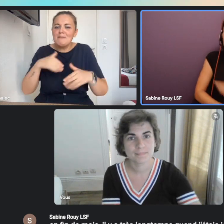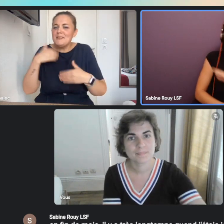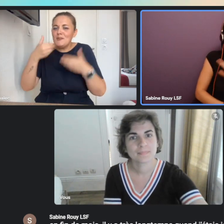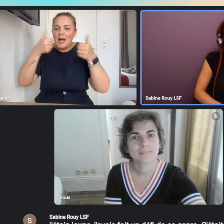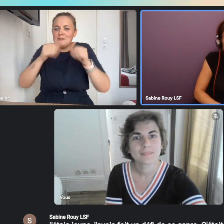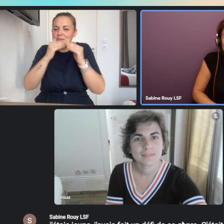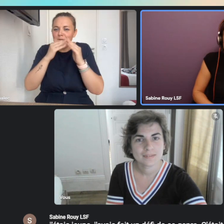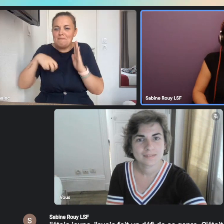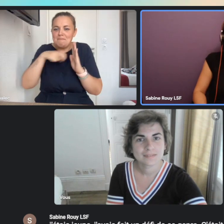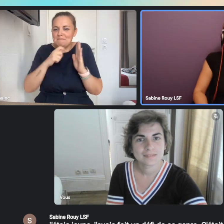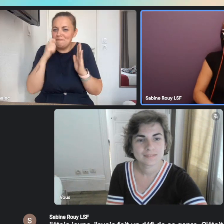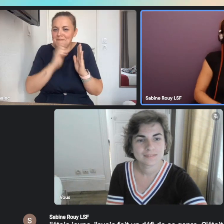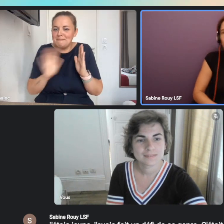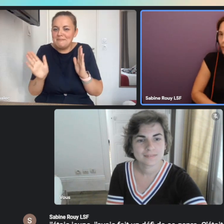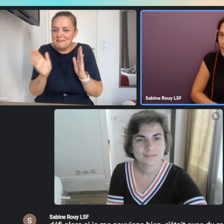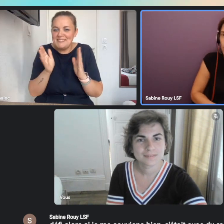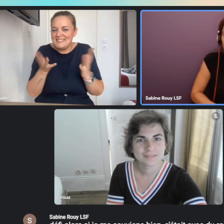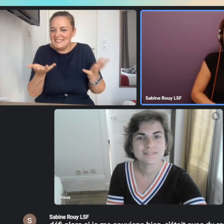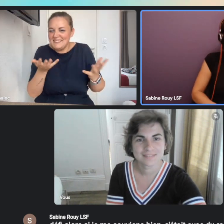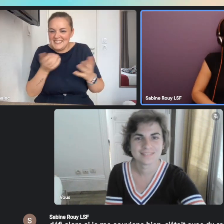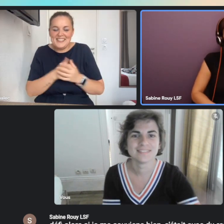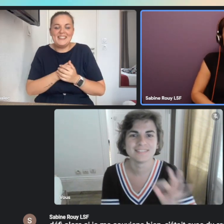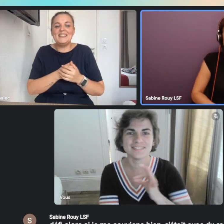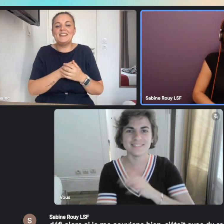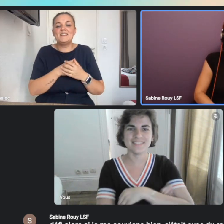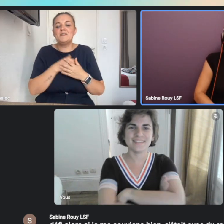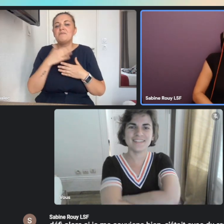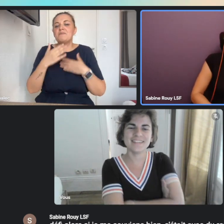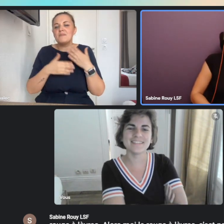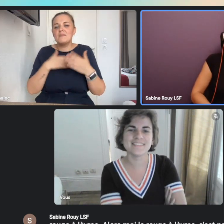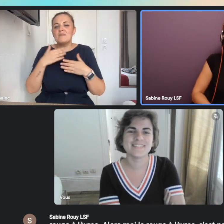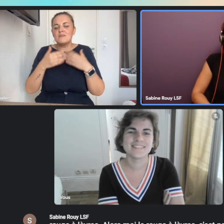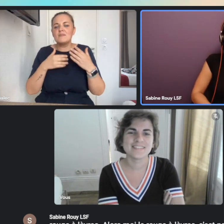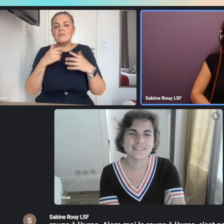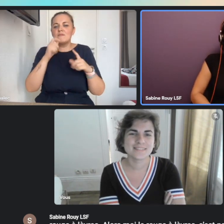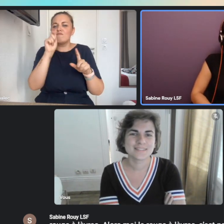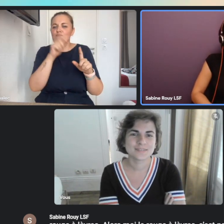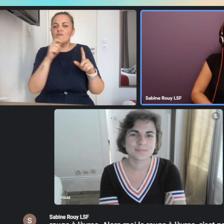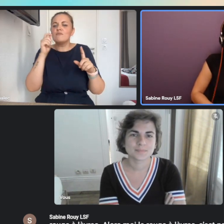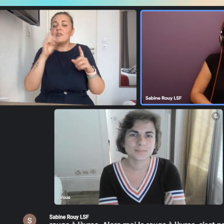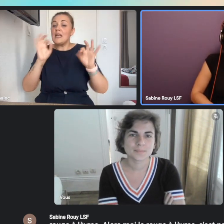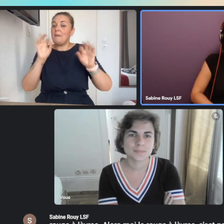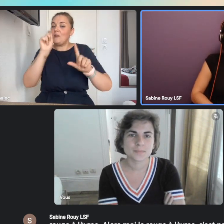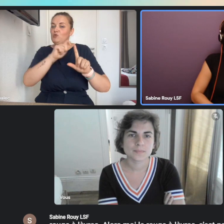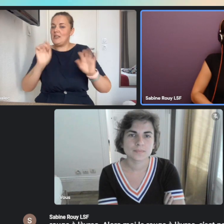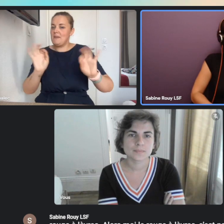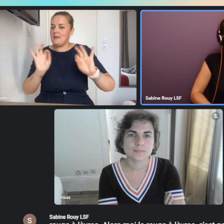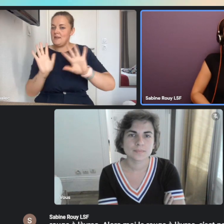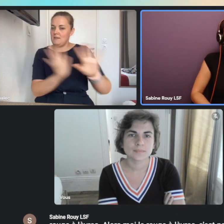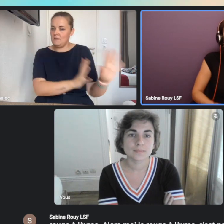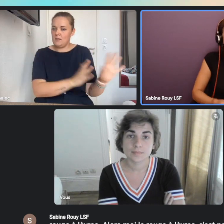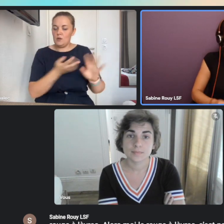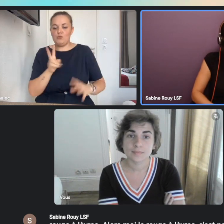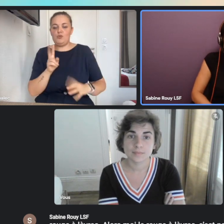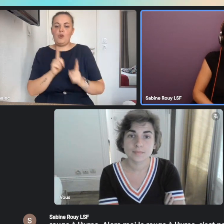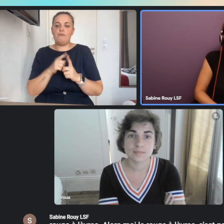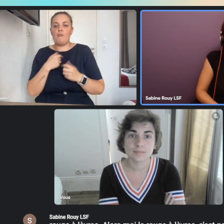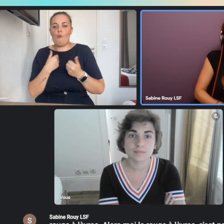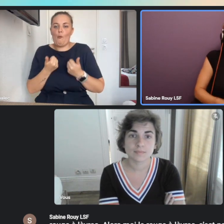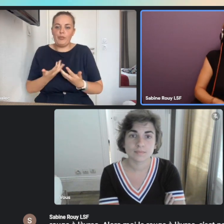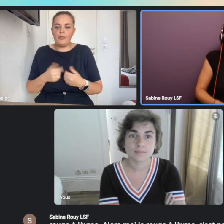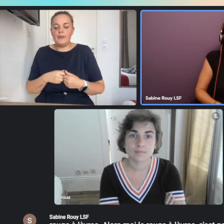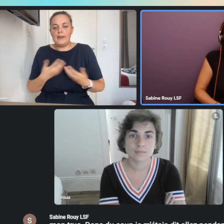lèvres tous les mois, y compris le dimanche, même si je reste chez moi, je mets du rouge à lèvres». Donc voilà et du coup alors j'avais pas